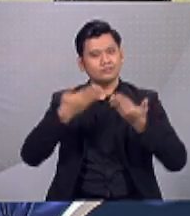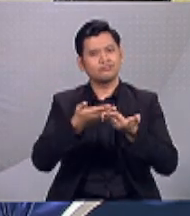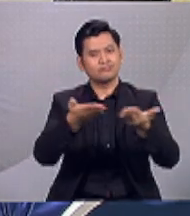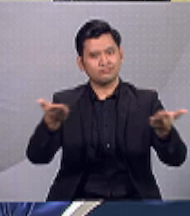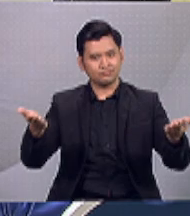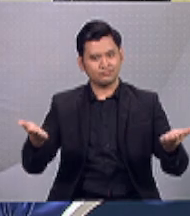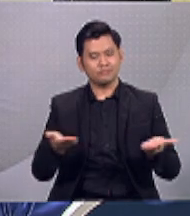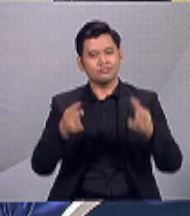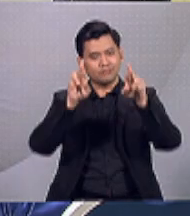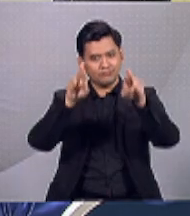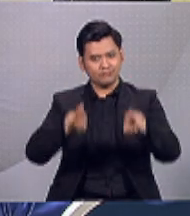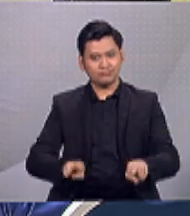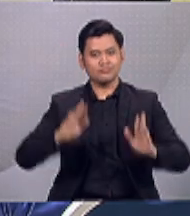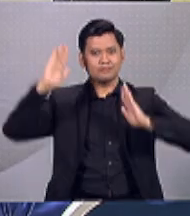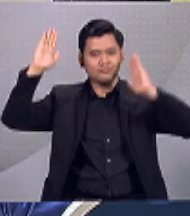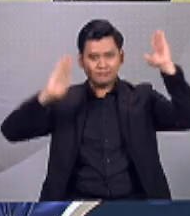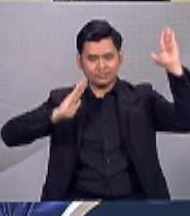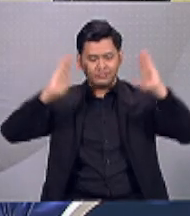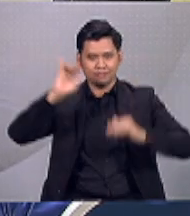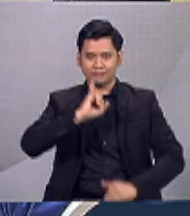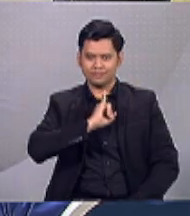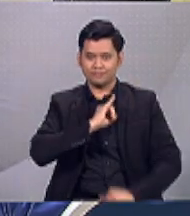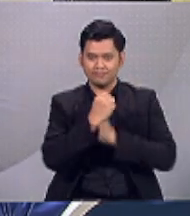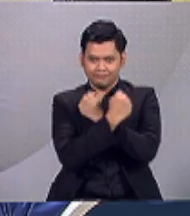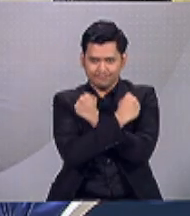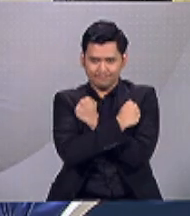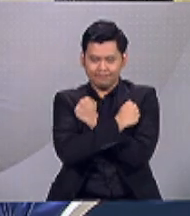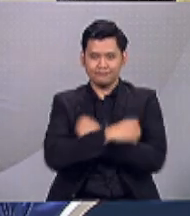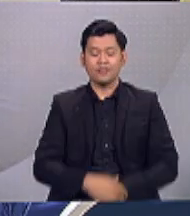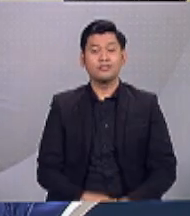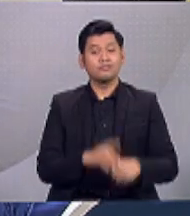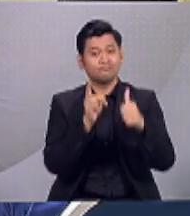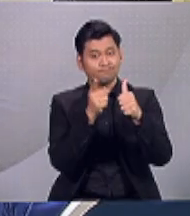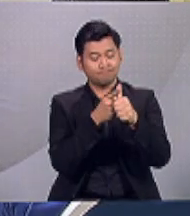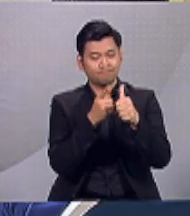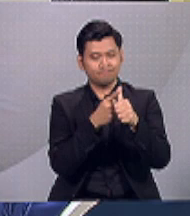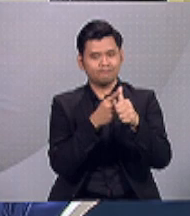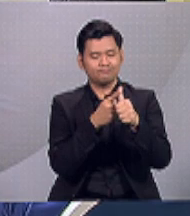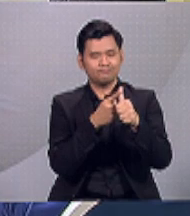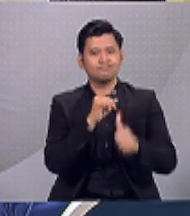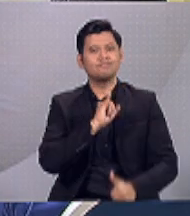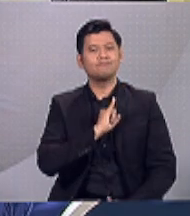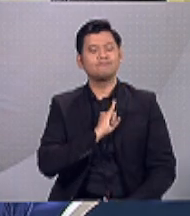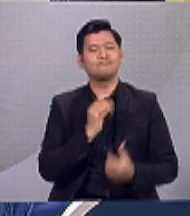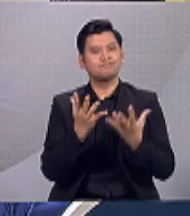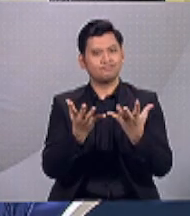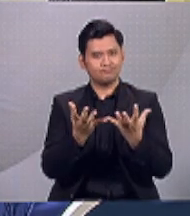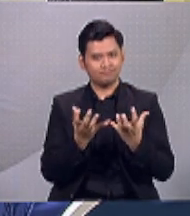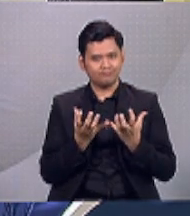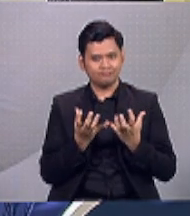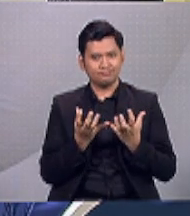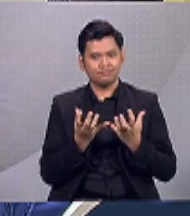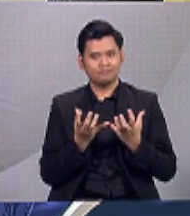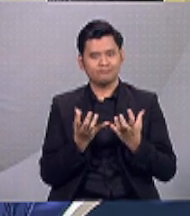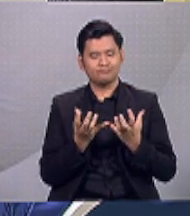rakyat Malaysia yang dikasihi sekalian. Terlebih dahulu, saya ingin mengambil kesempatan di